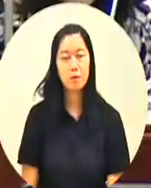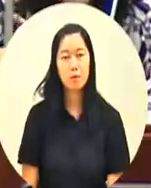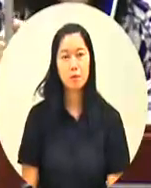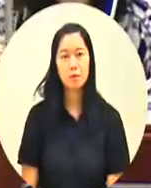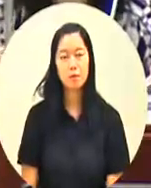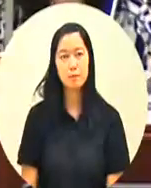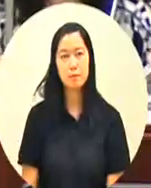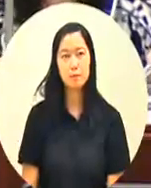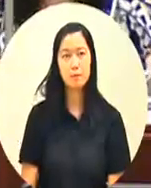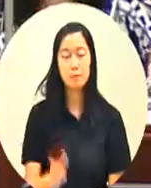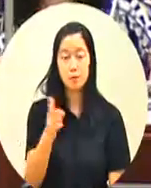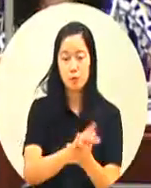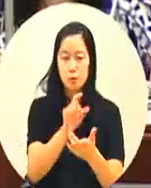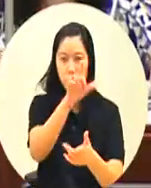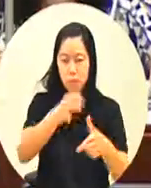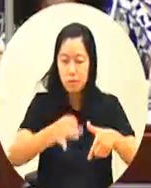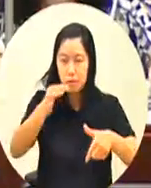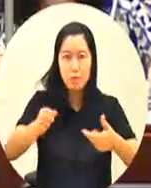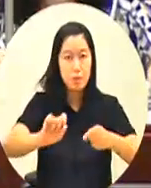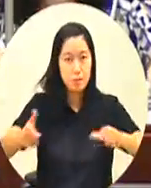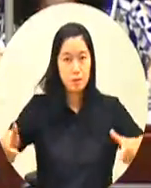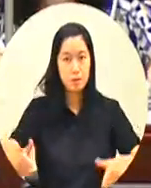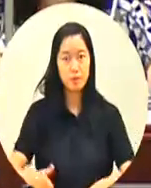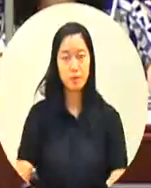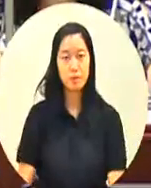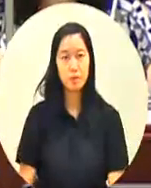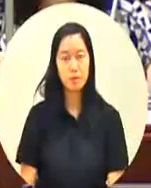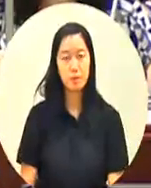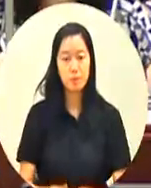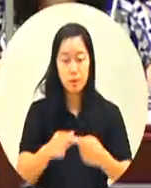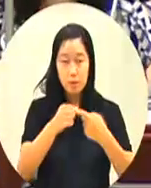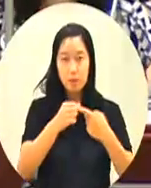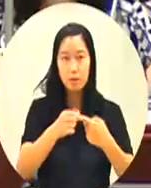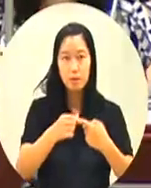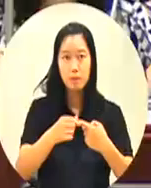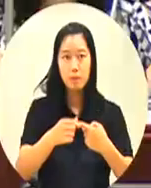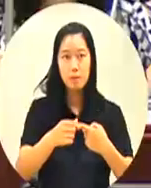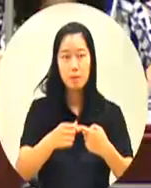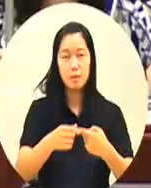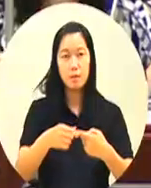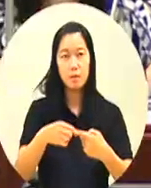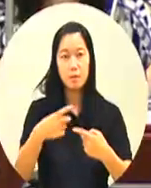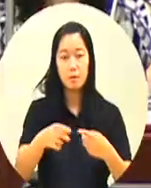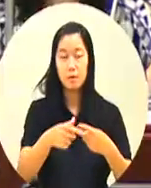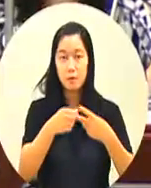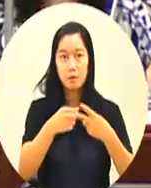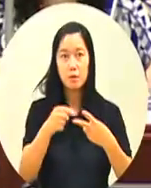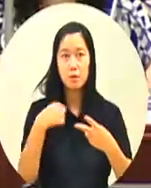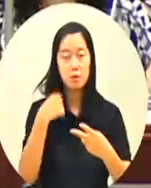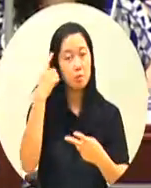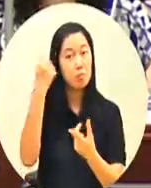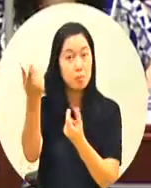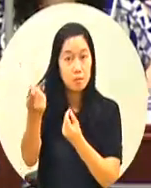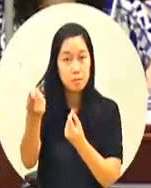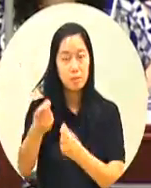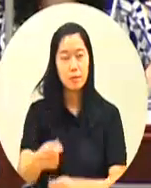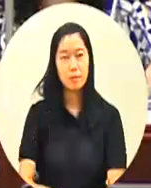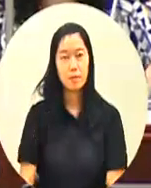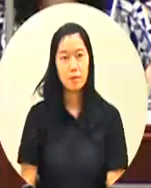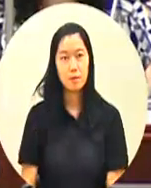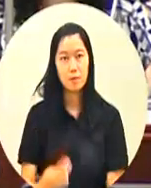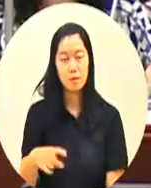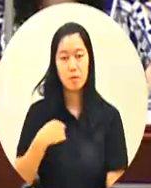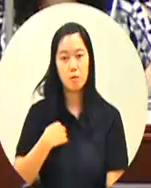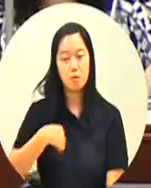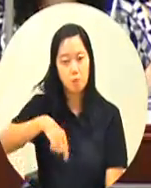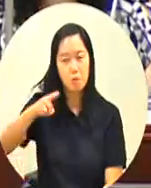料，价格非常高。我想说这是第一个，很容易就解释完。第二个我完全同意。那其实我们也有去沟